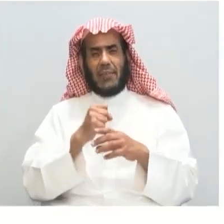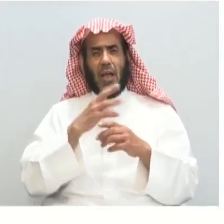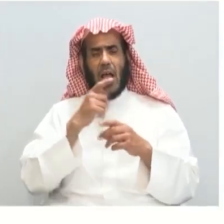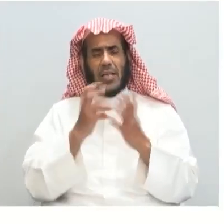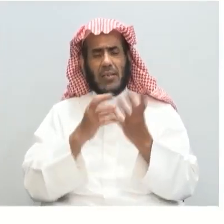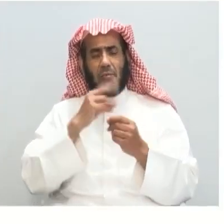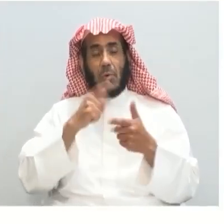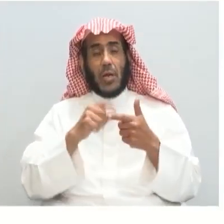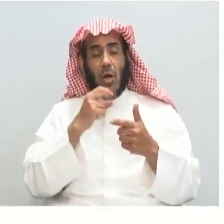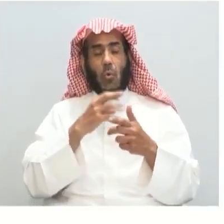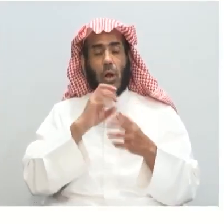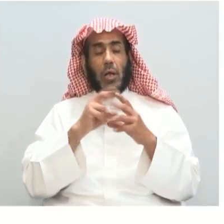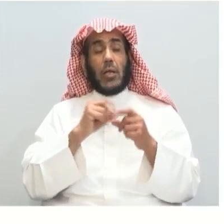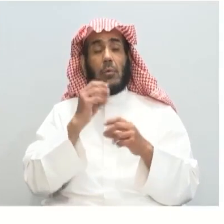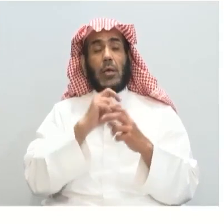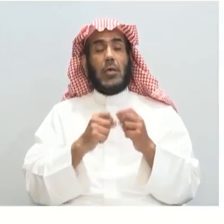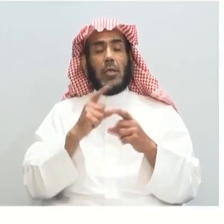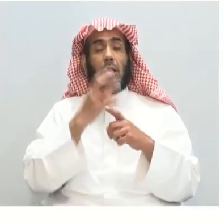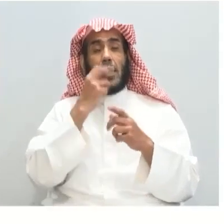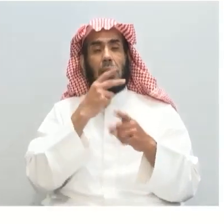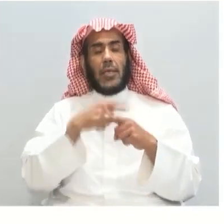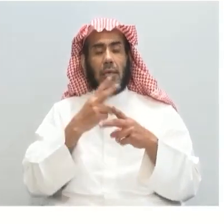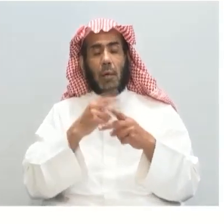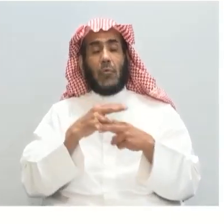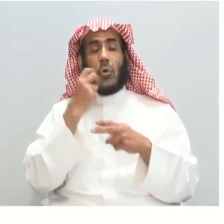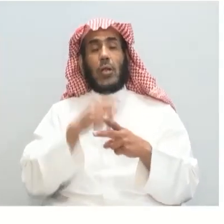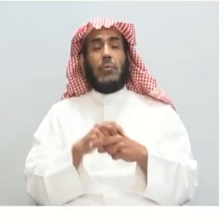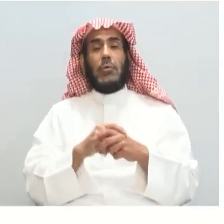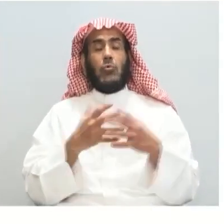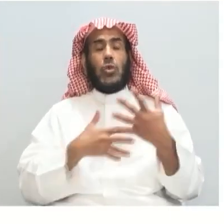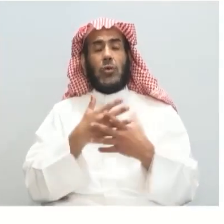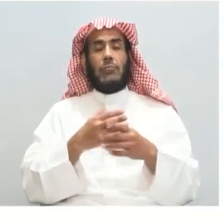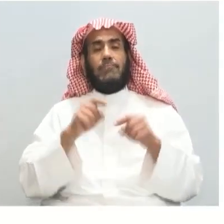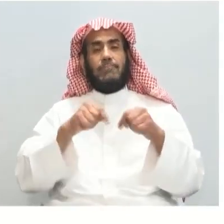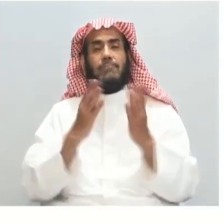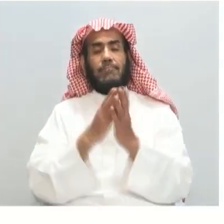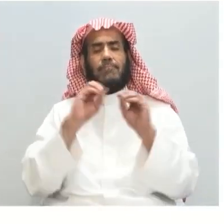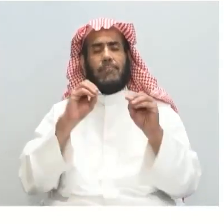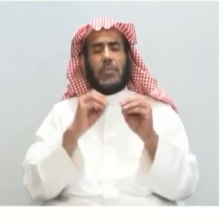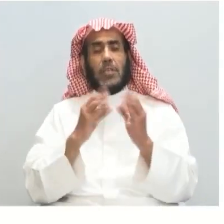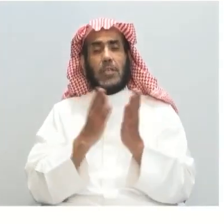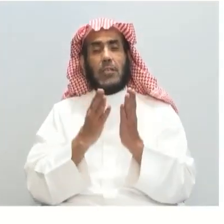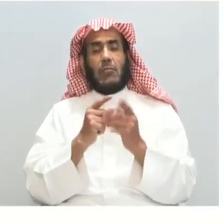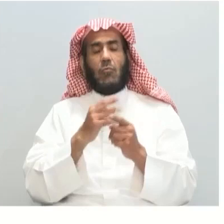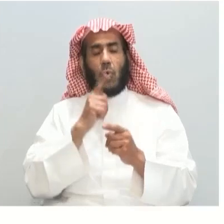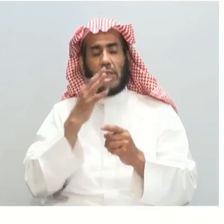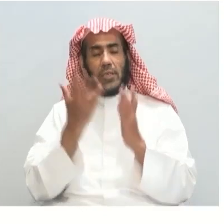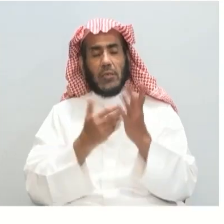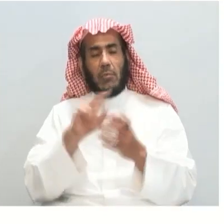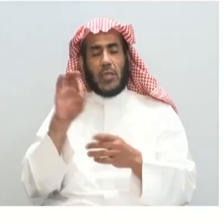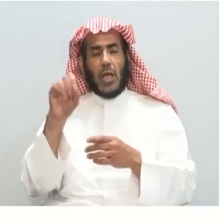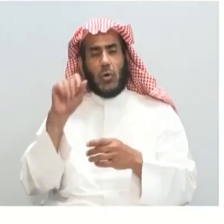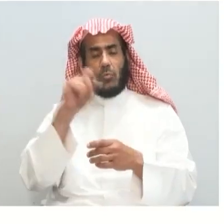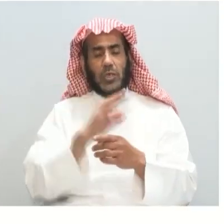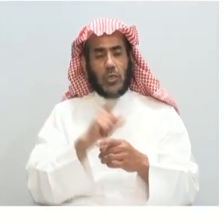النحو ايضا القيمه الدلاليه للاعراب في اللغه العربيه يشاركني في تقديم هذا الدرس في لغه الاشاره الاستاذ